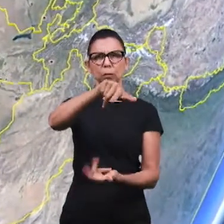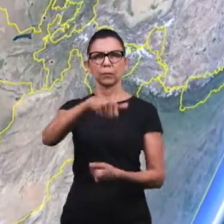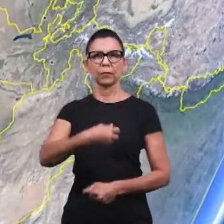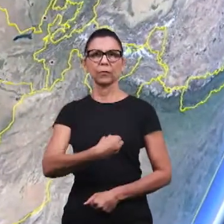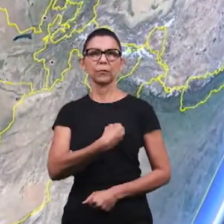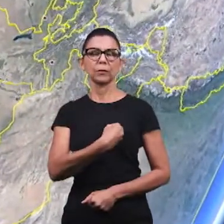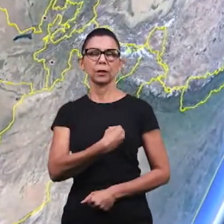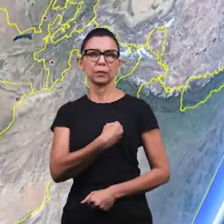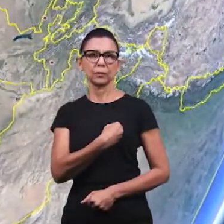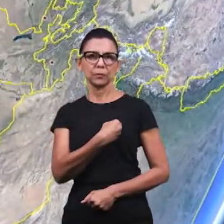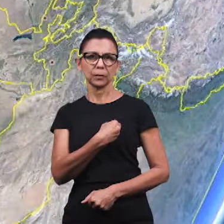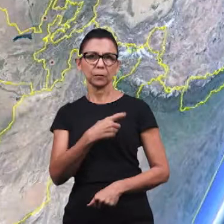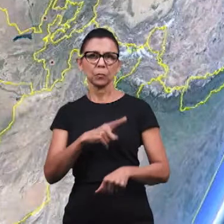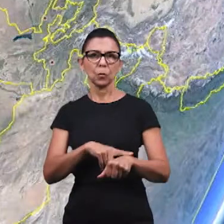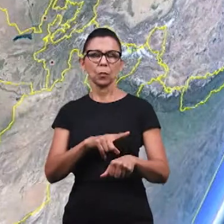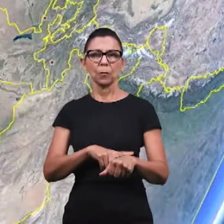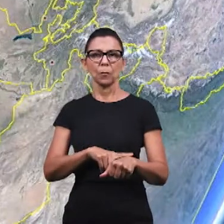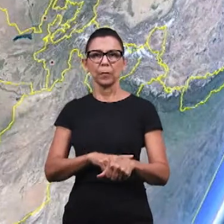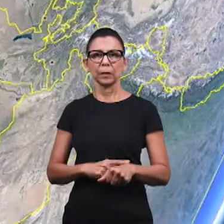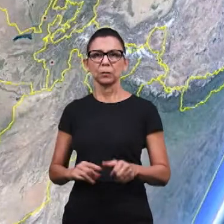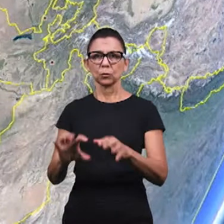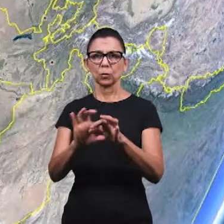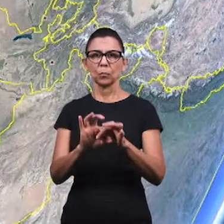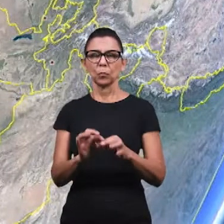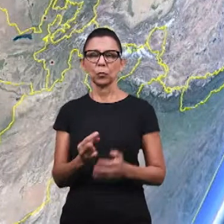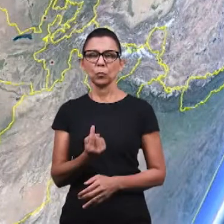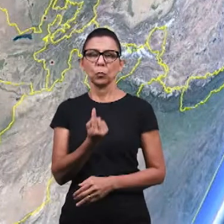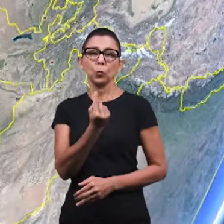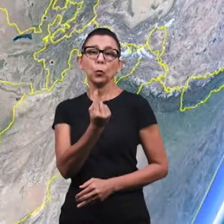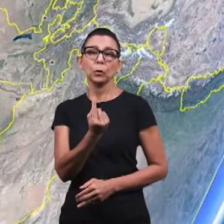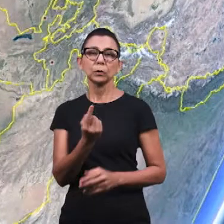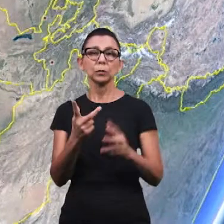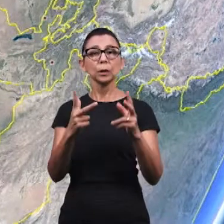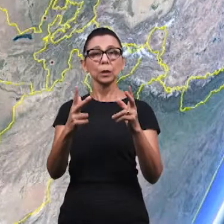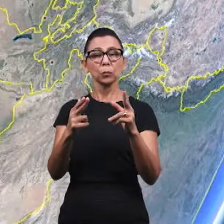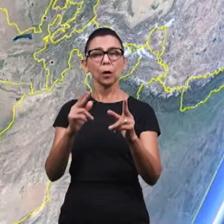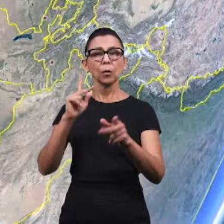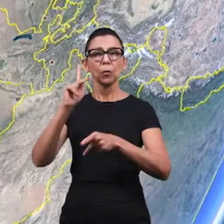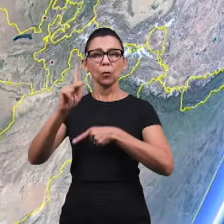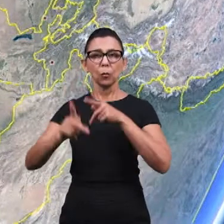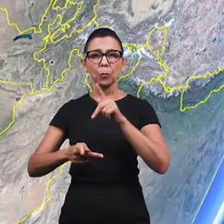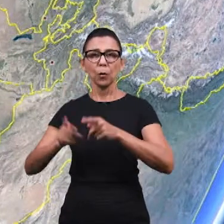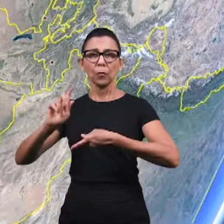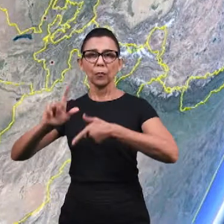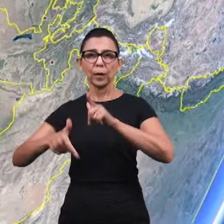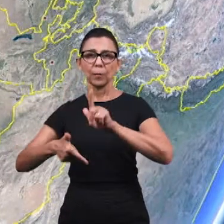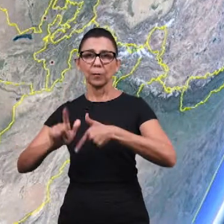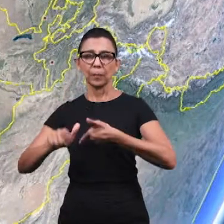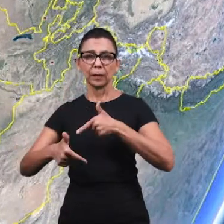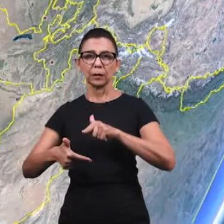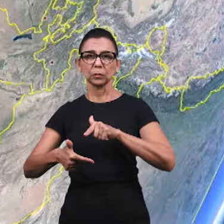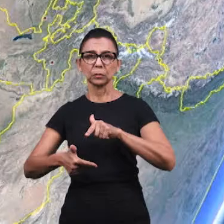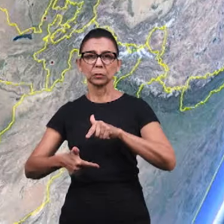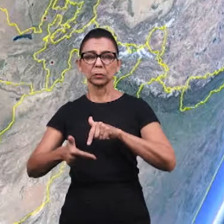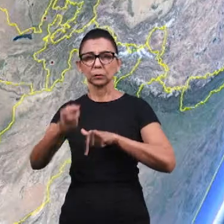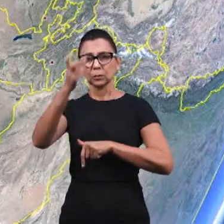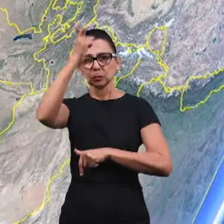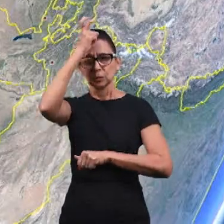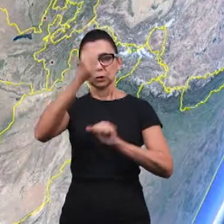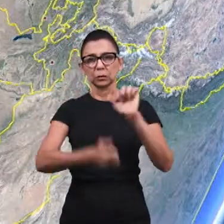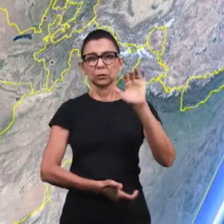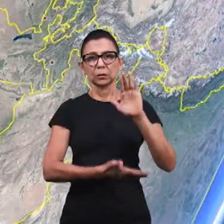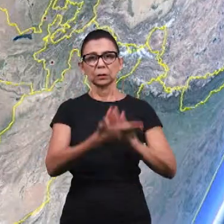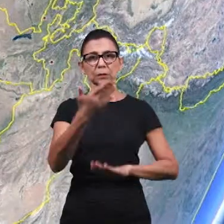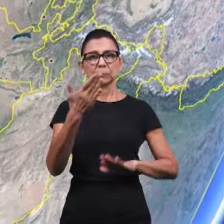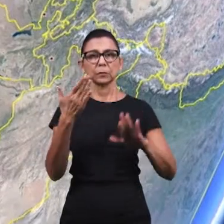même esprit. À travers le système de transmission, les membres de l'Église chrétienne Maranatha de toute la planète